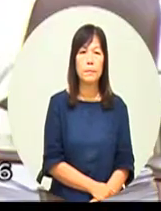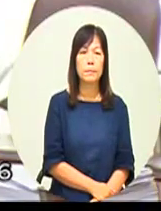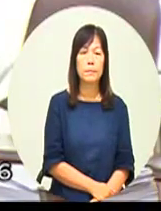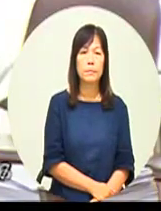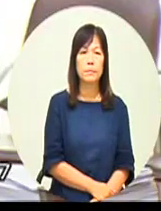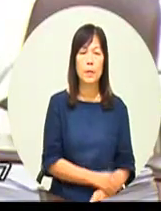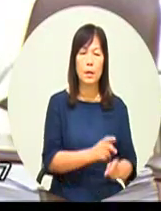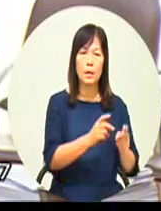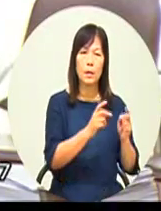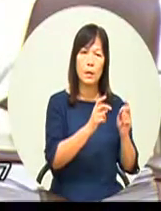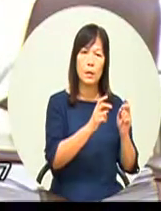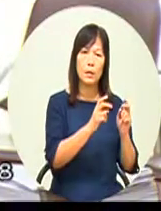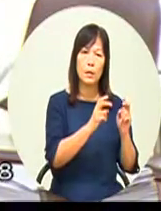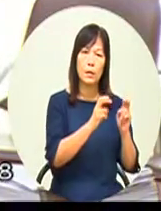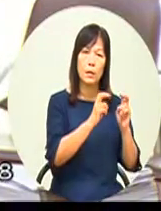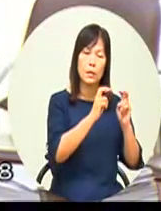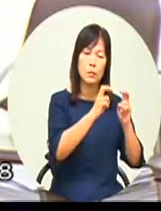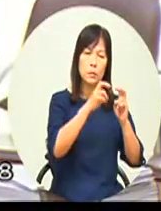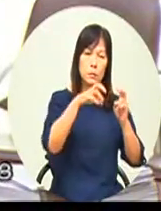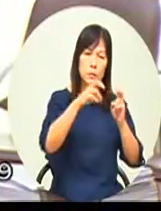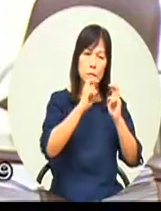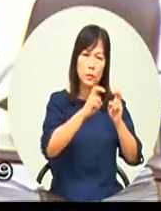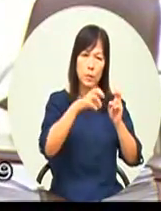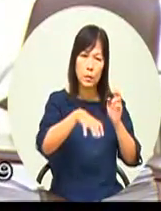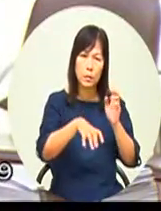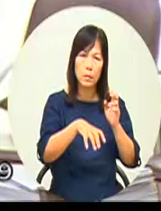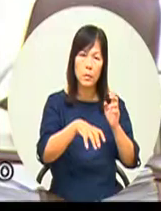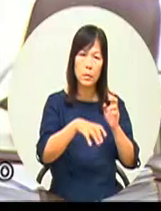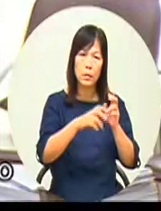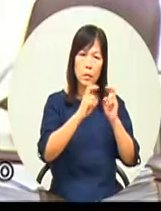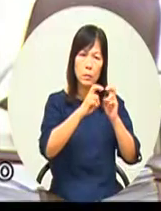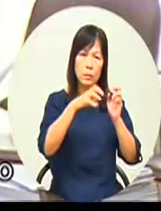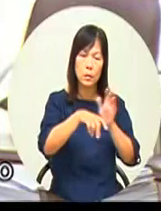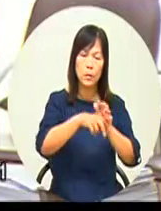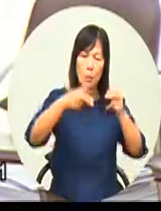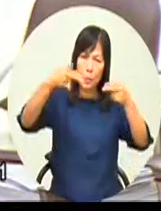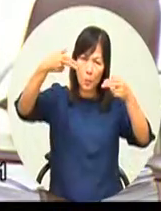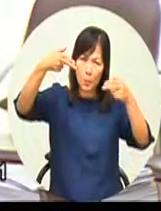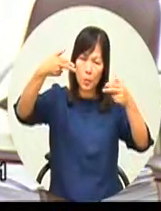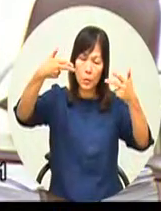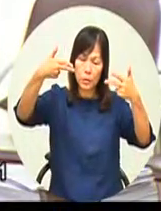有捷运里头他没有